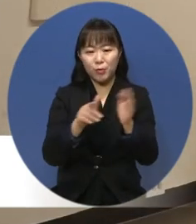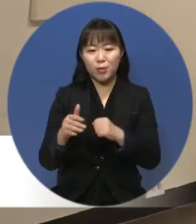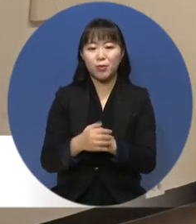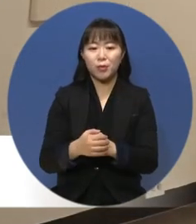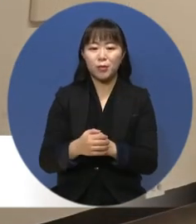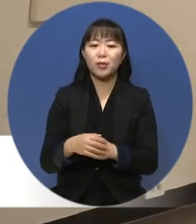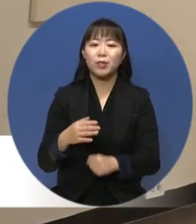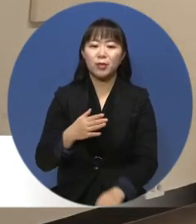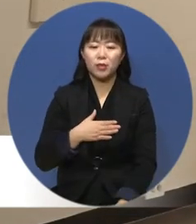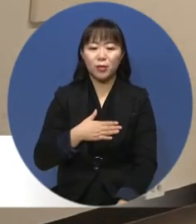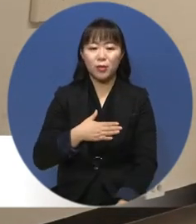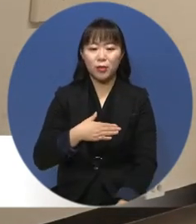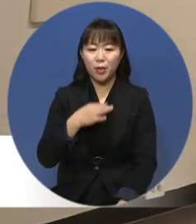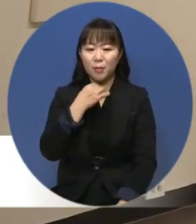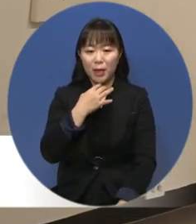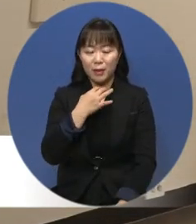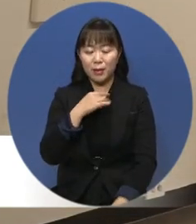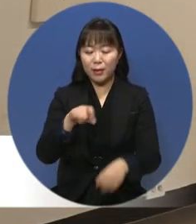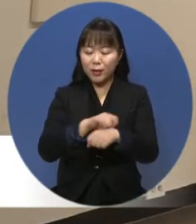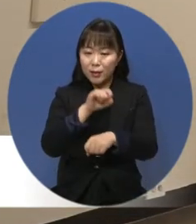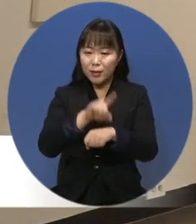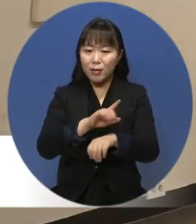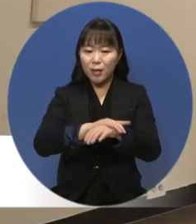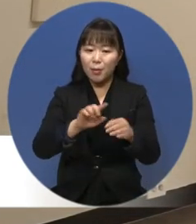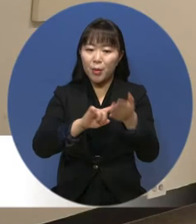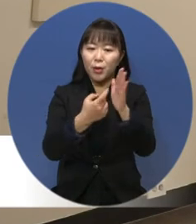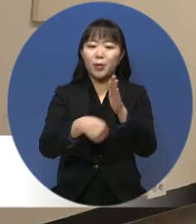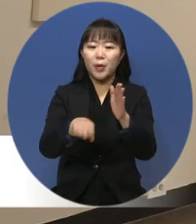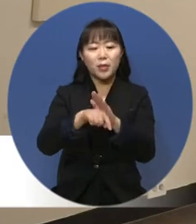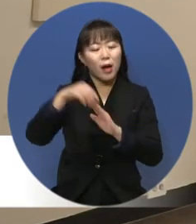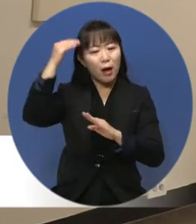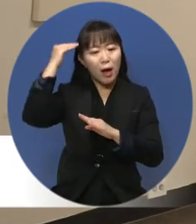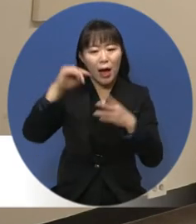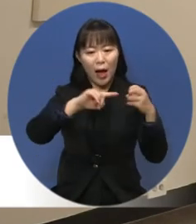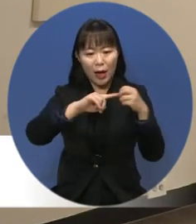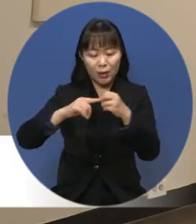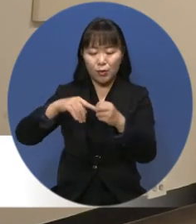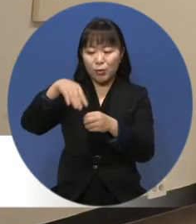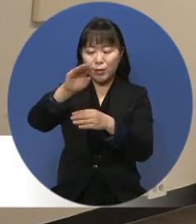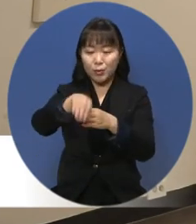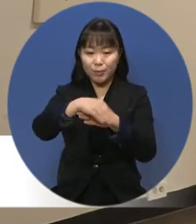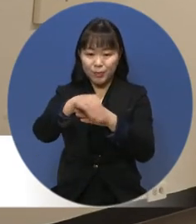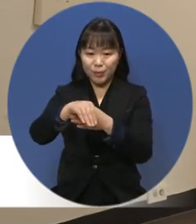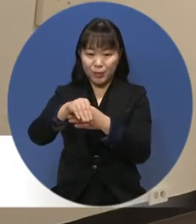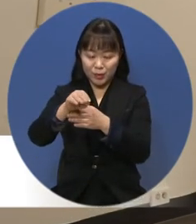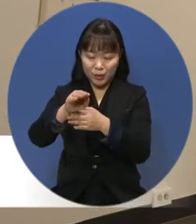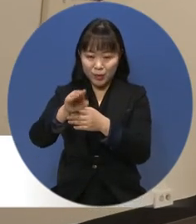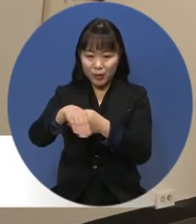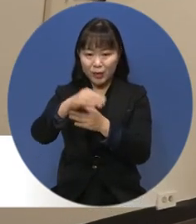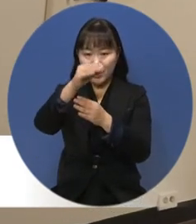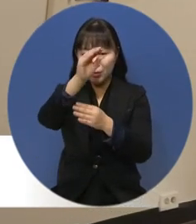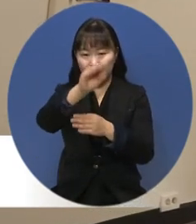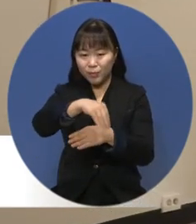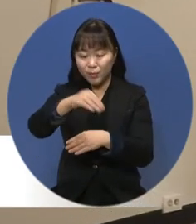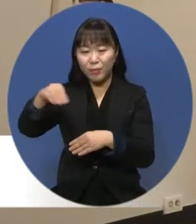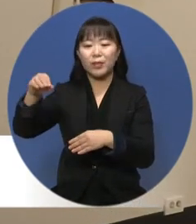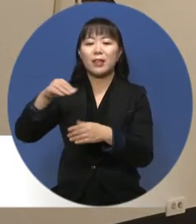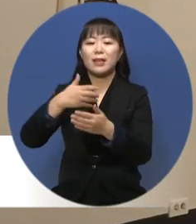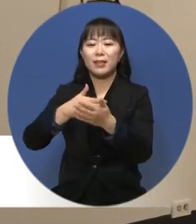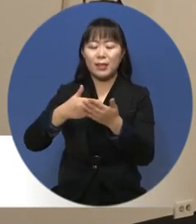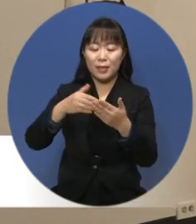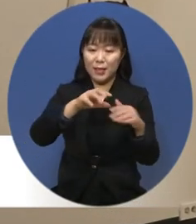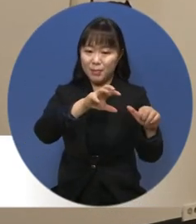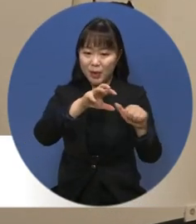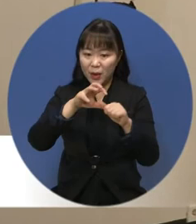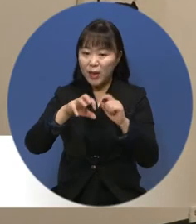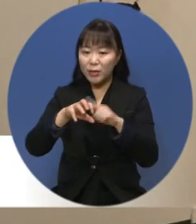나름대로 전화 내 색깔을 보여주기 위해서 한글로 이렇게 준 아 서해의 필법을 응용해서